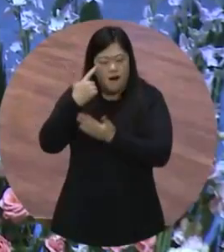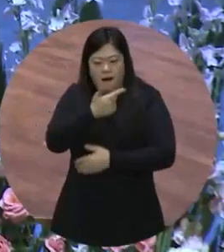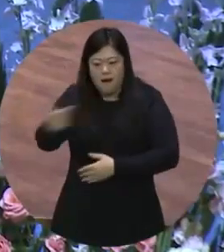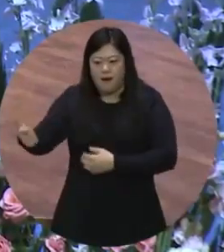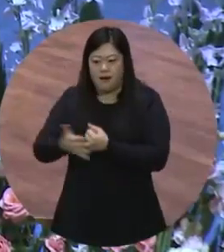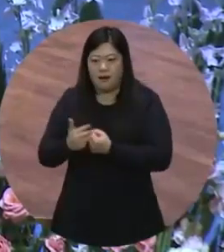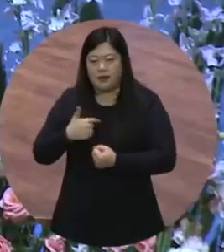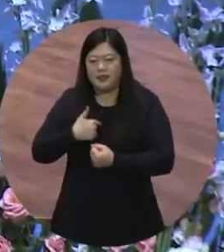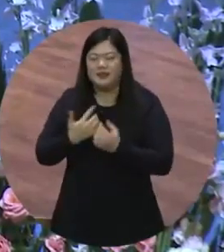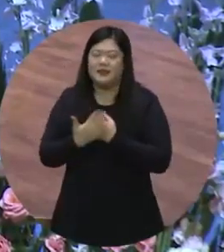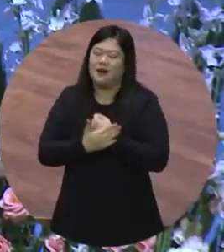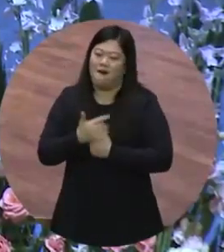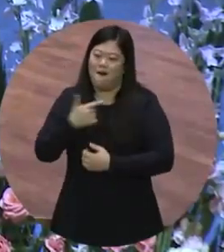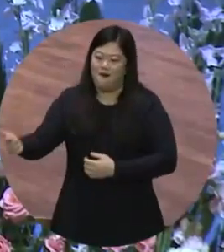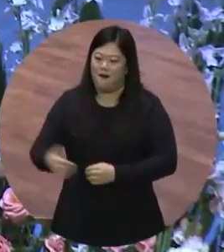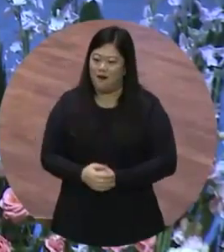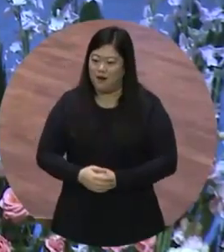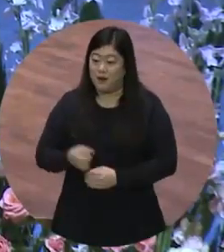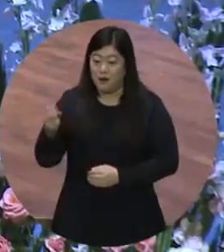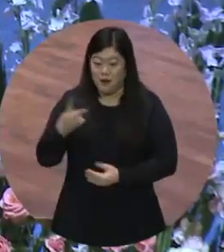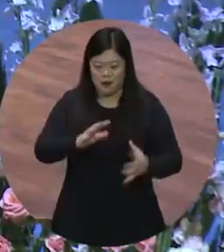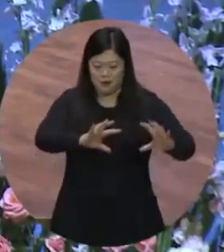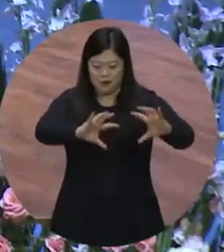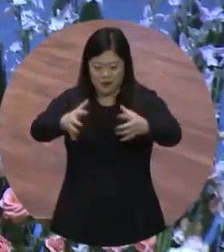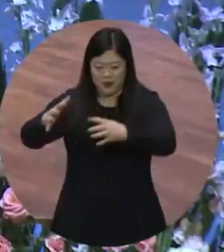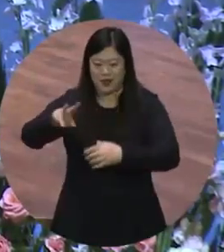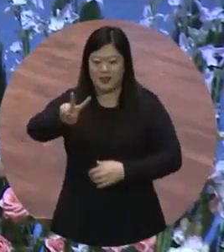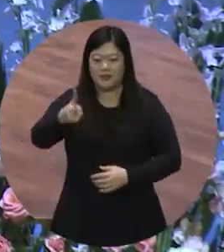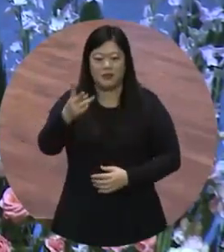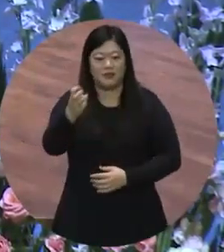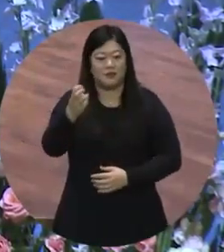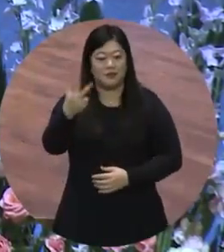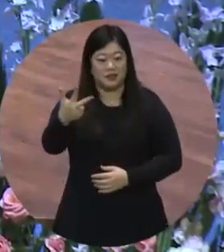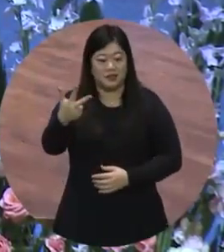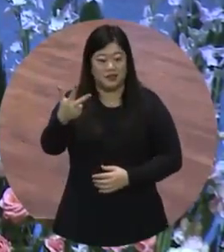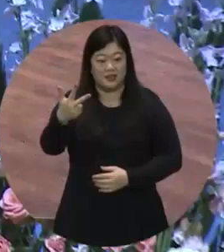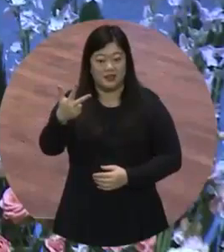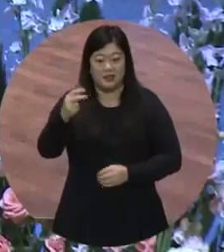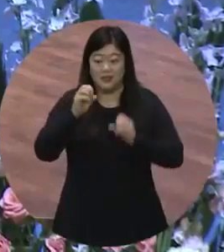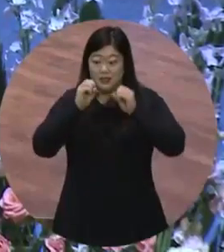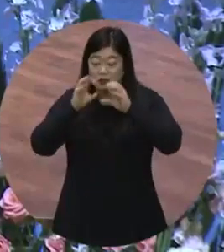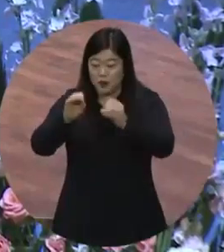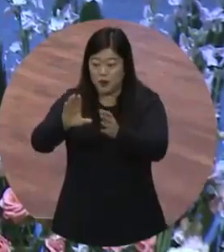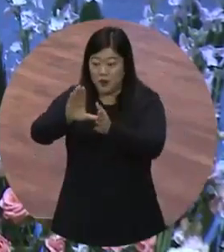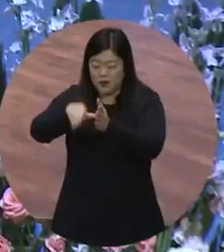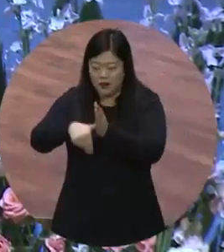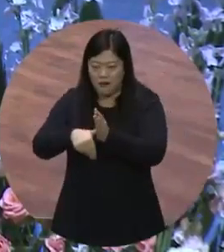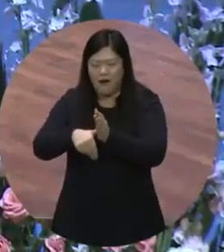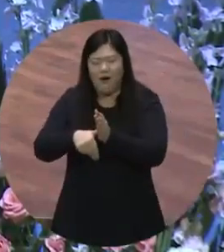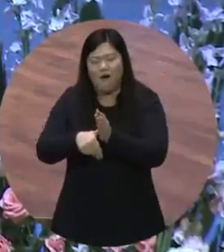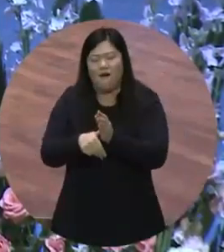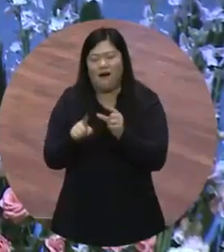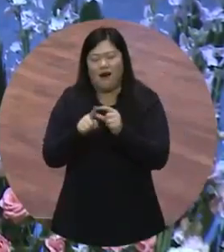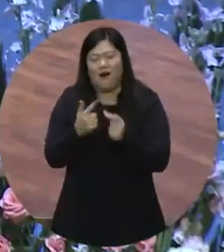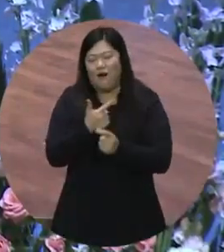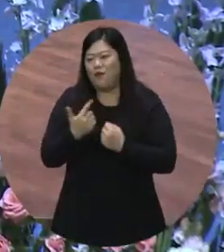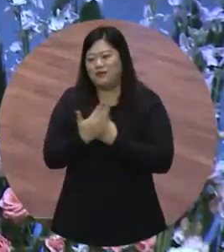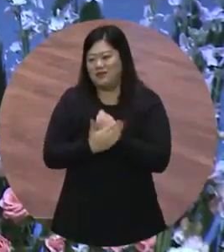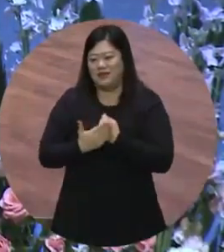지금도 237개 나라 복음화를 위한 선교적 미션 실현을 위해서